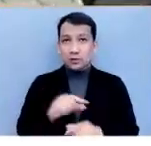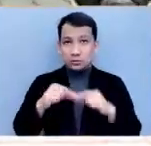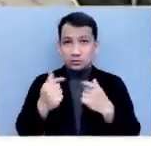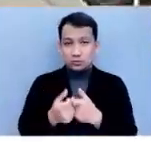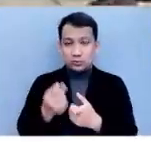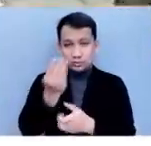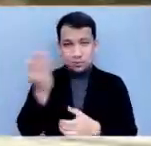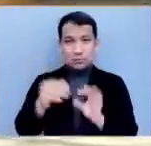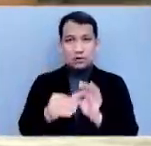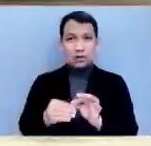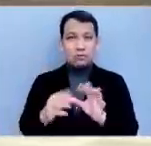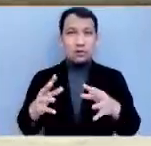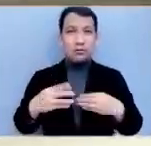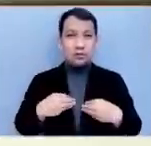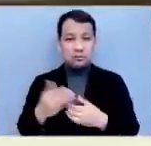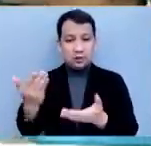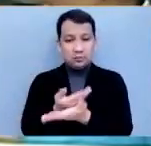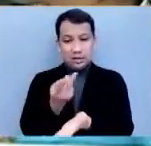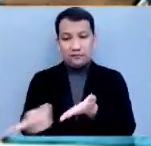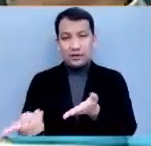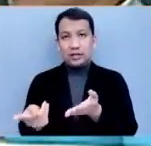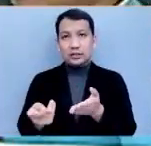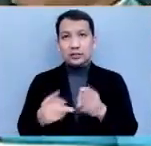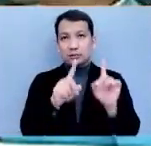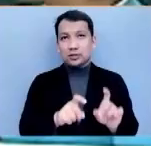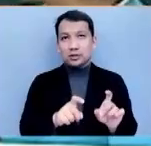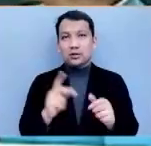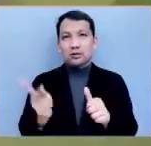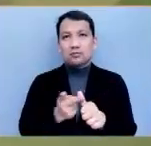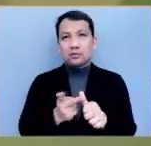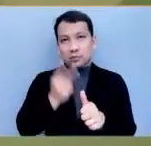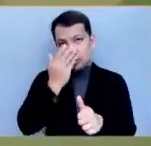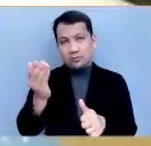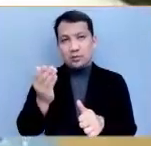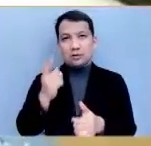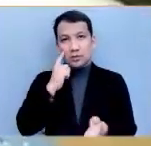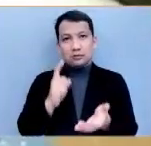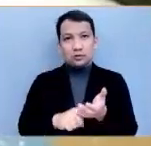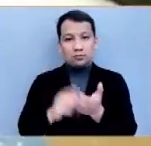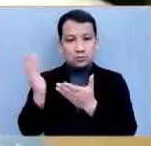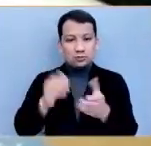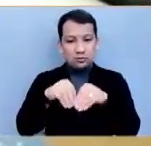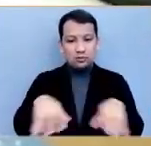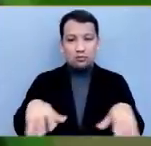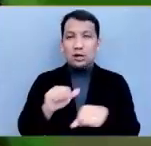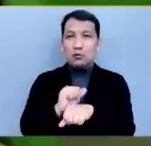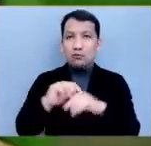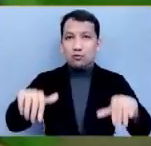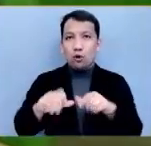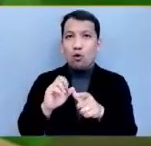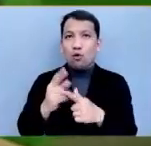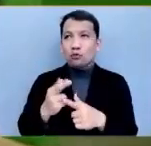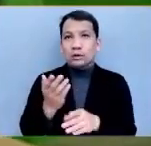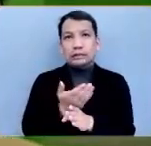na imbis na tumanggap ng mga bagsak sa board exam, gawing prioridad na lang ang mga registered nurse na nawala ng trabaho o hindi kaya yung